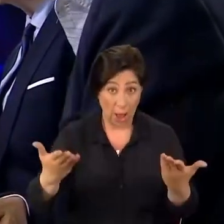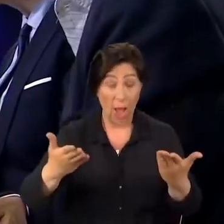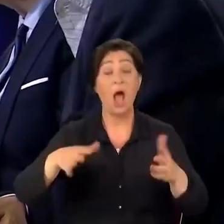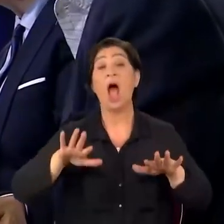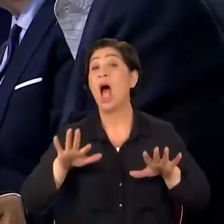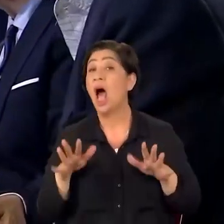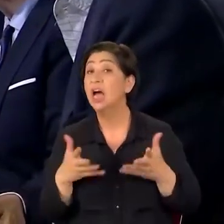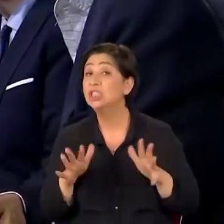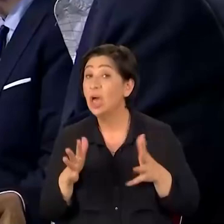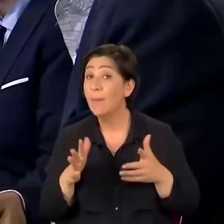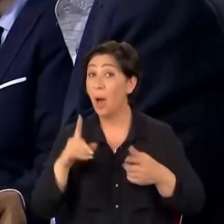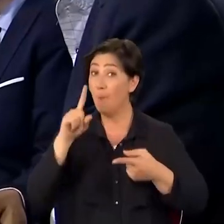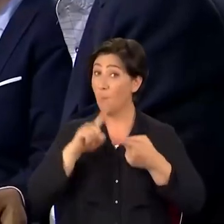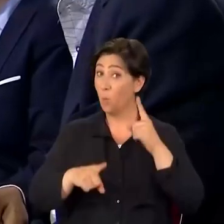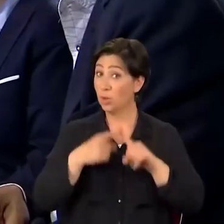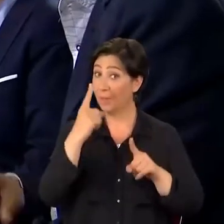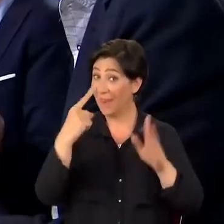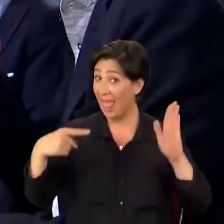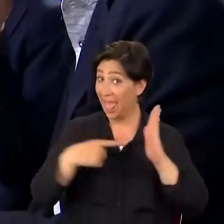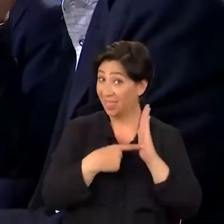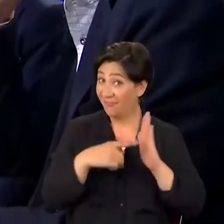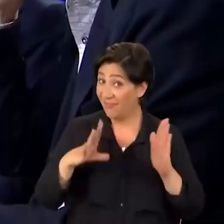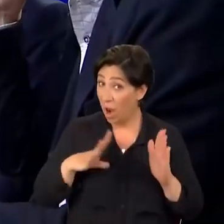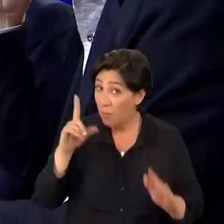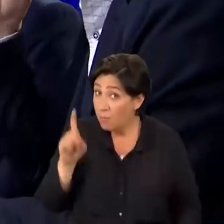acaba hala siyasi bir hedefleri var mı?